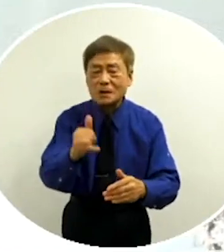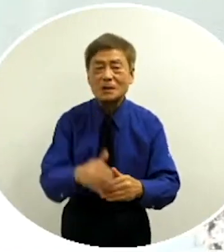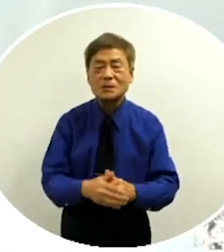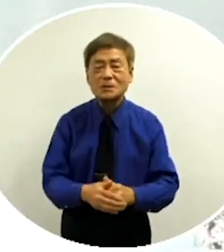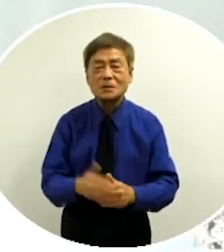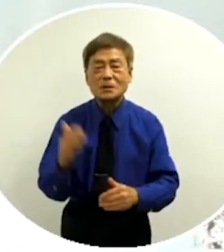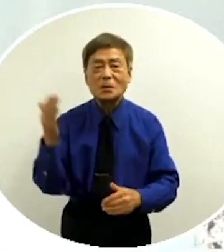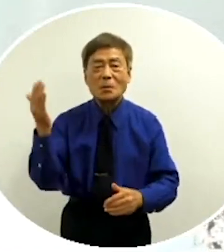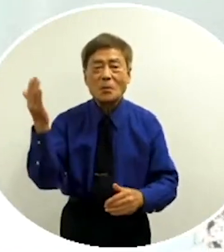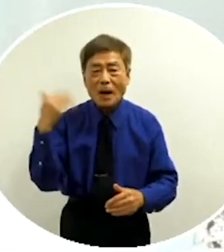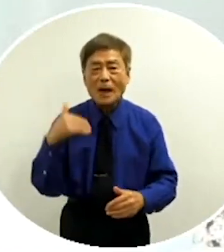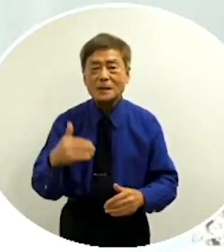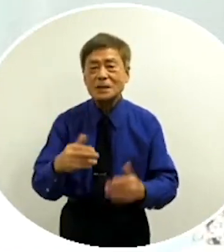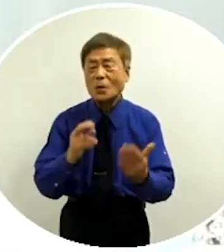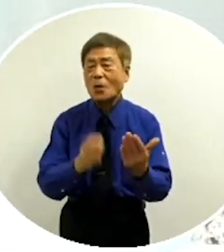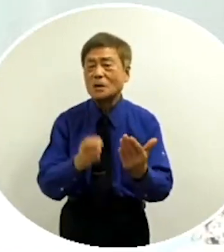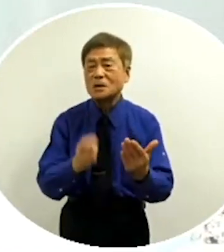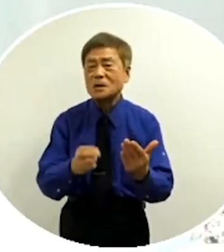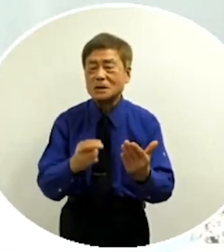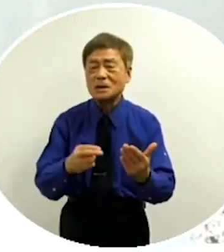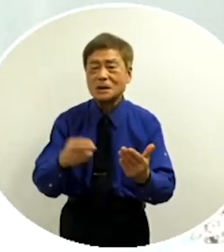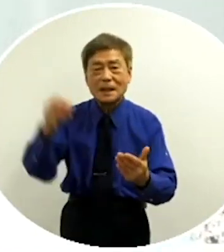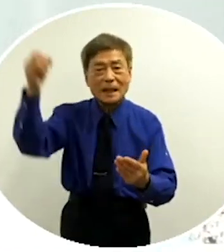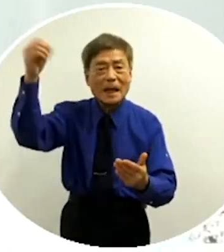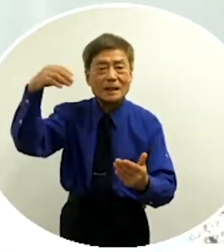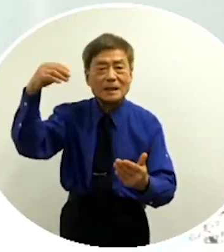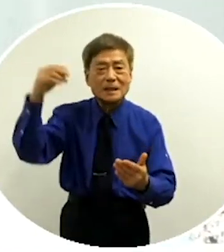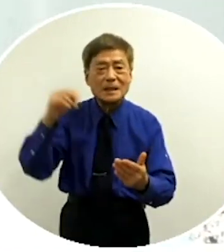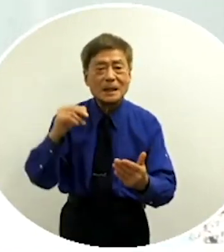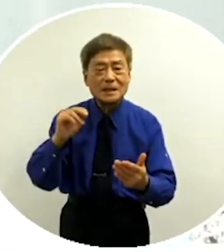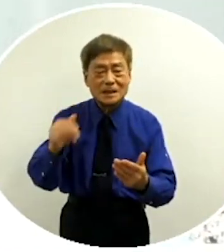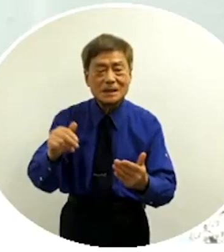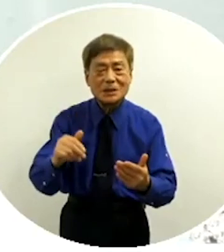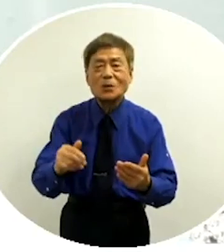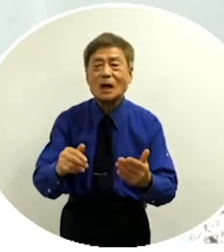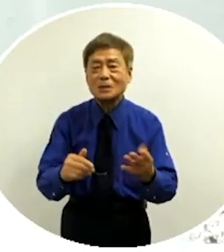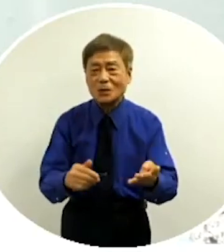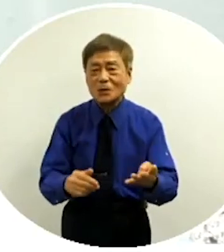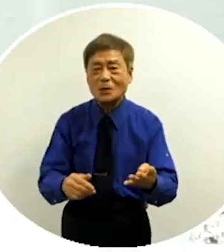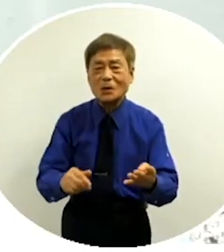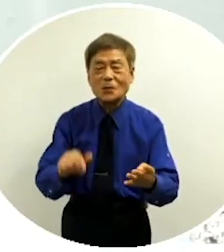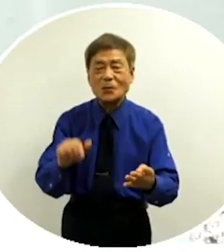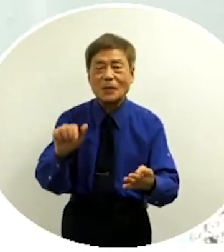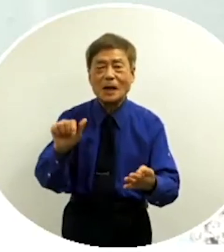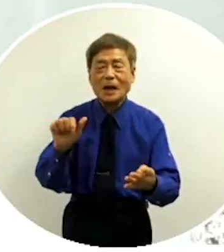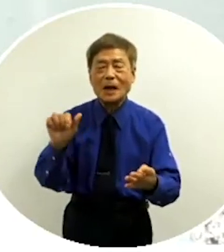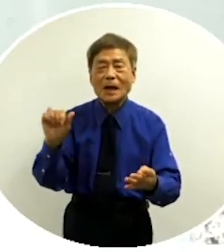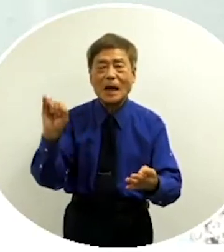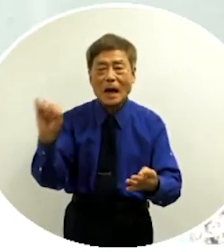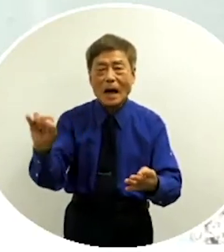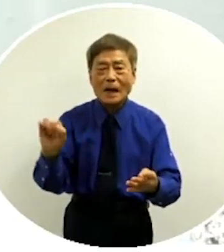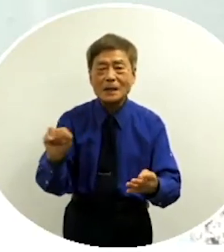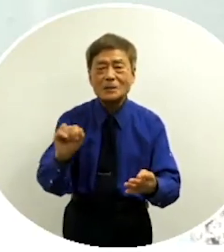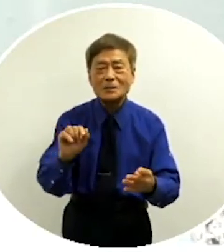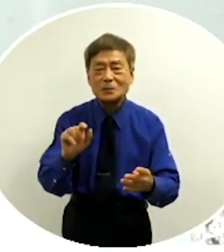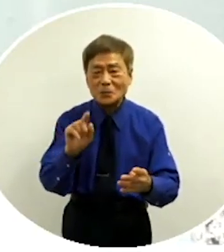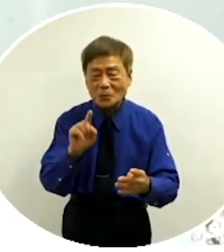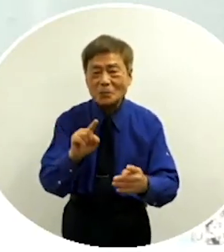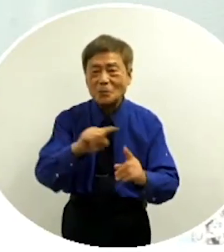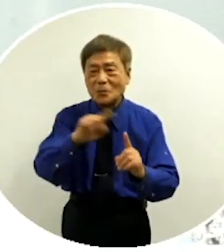通信事業法という法律ができてそれ以前は itデバイスお電話回線につなぐことができなかったんですね